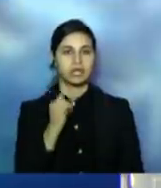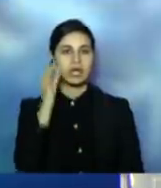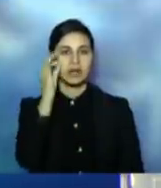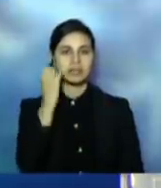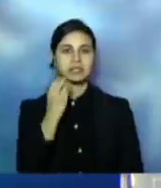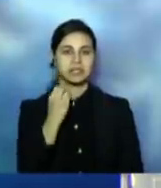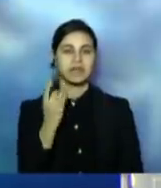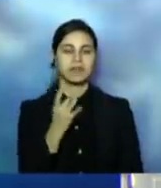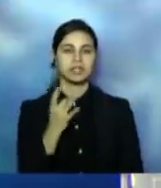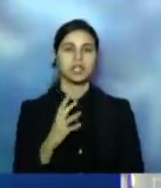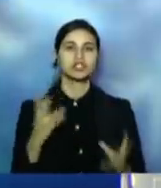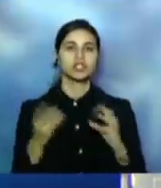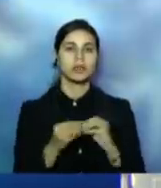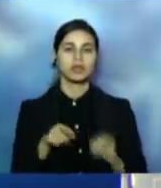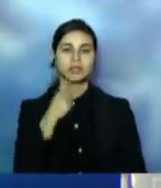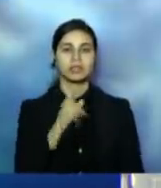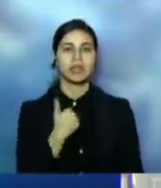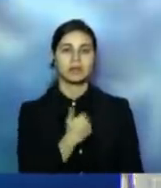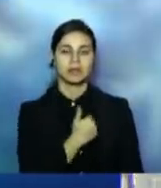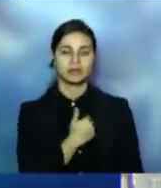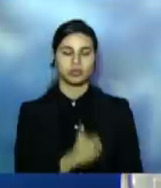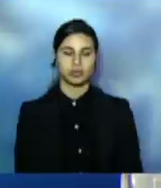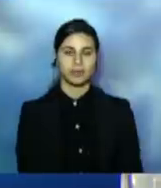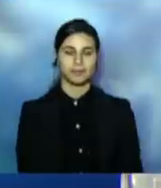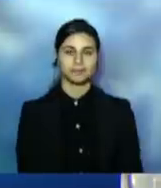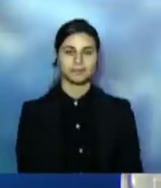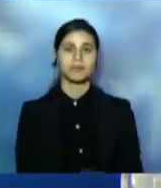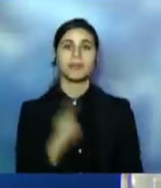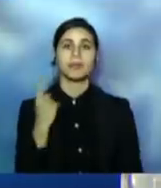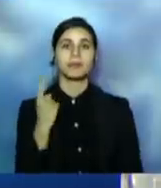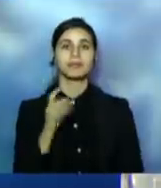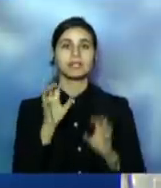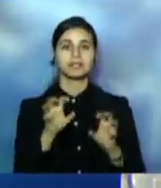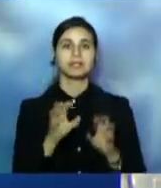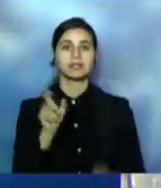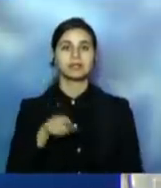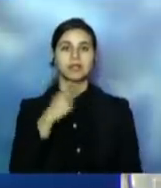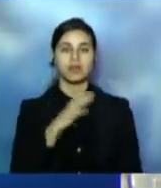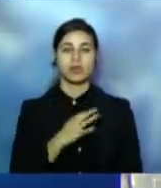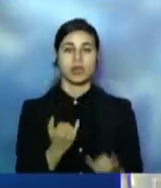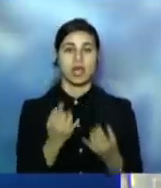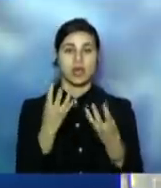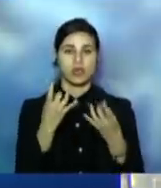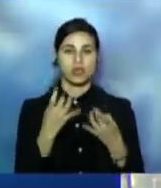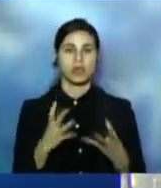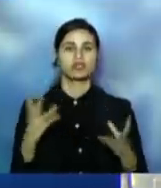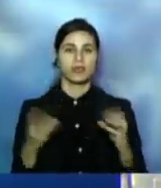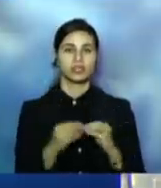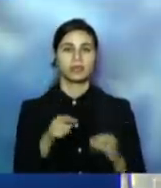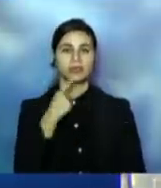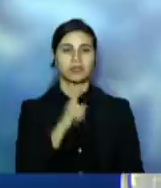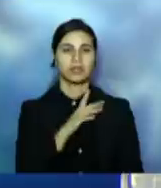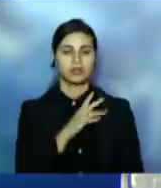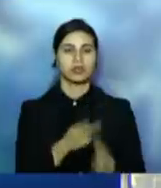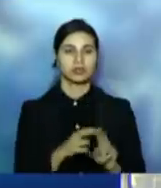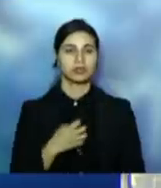გავახსენოთ კიდევ ჯამურად, რისი თქმა გინდოდა. ანუ პირველი წესი, რაც თქვენ გამოყავით, მე ხა უბრალოდ შევაჯამებ, რაც თქვენ თქვით,